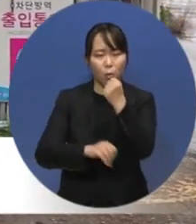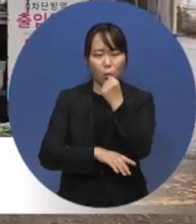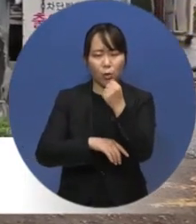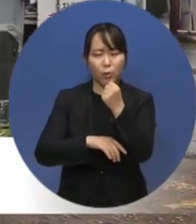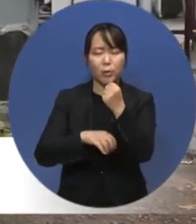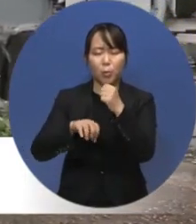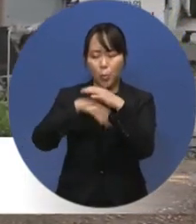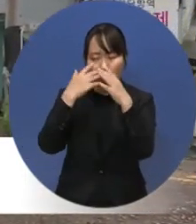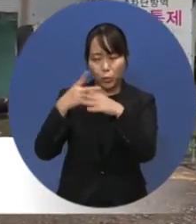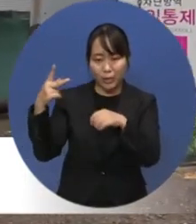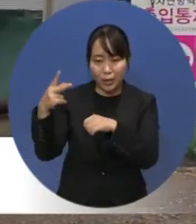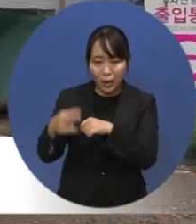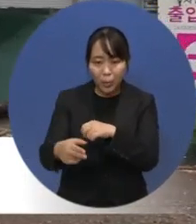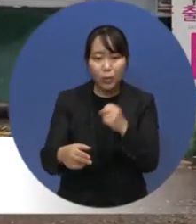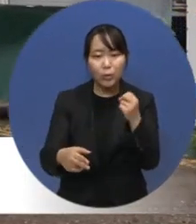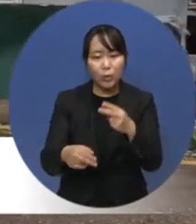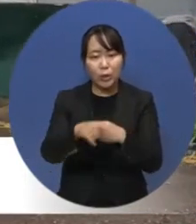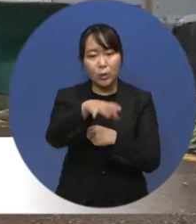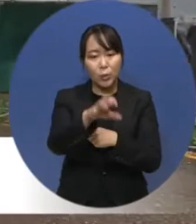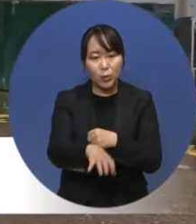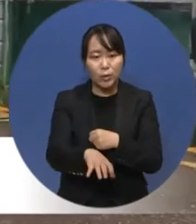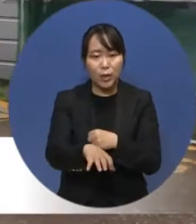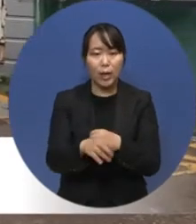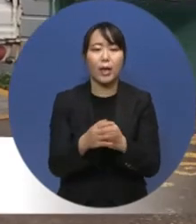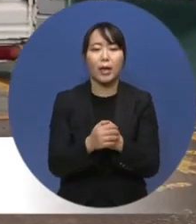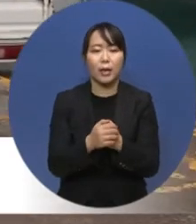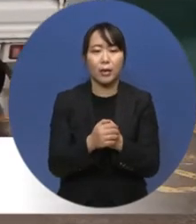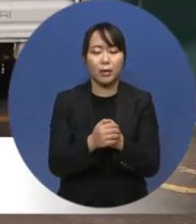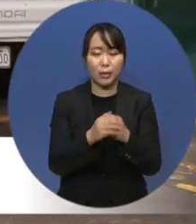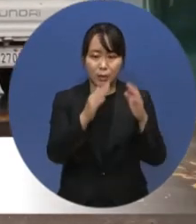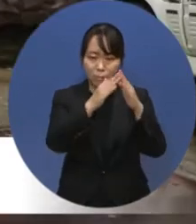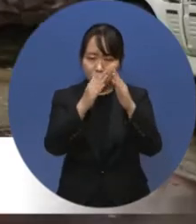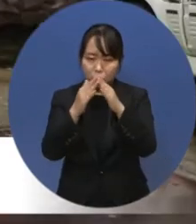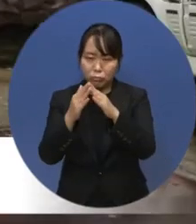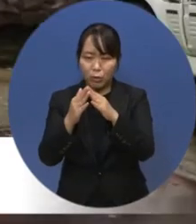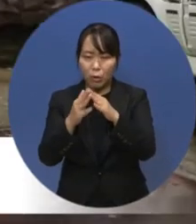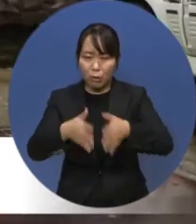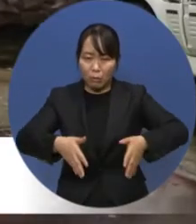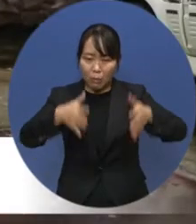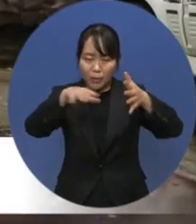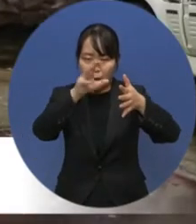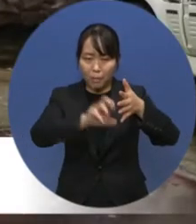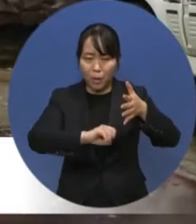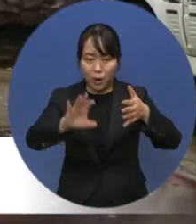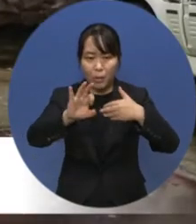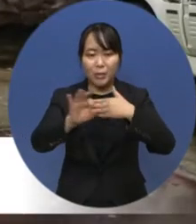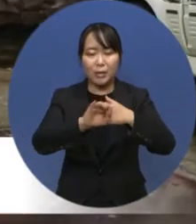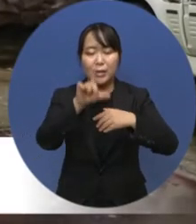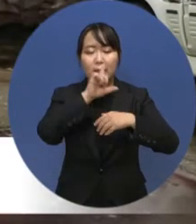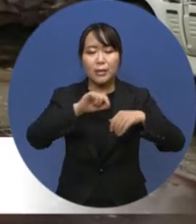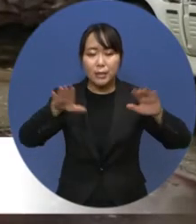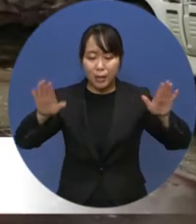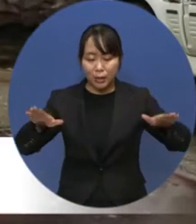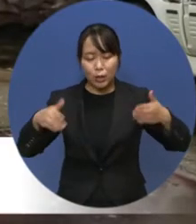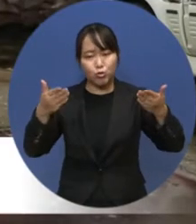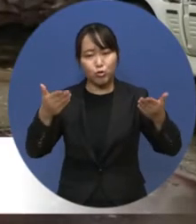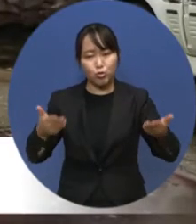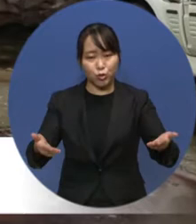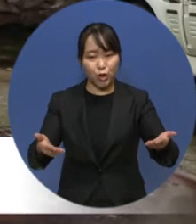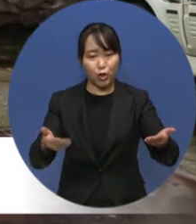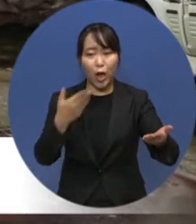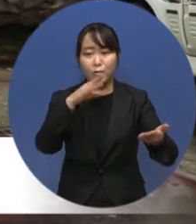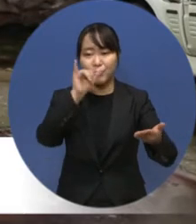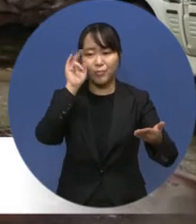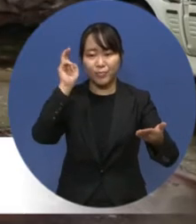차단을 하면서 그리고 이곳에 있는 인공 구조물이 콘크리트와 건축물이 걷어지게 되면 새들의 쉼터가 조성이 될